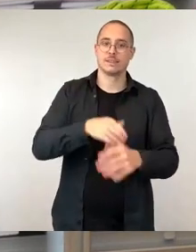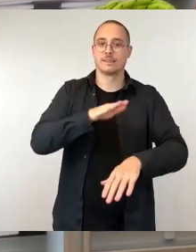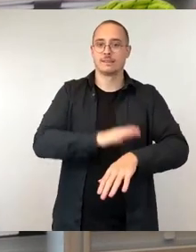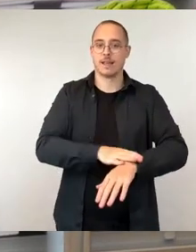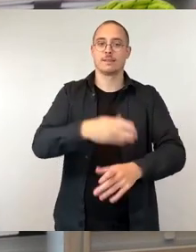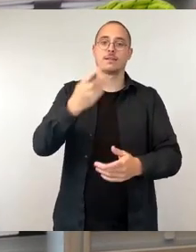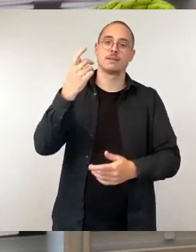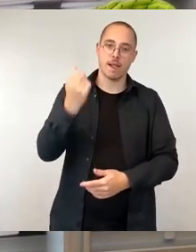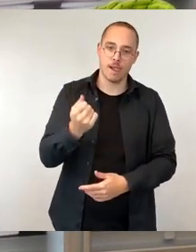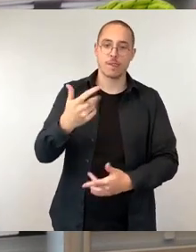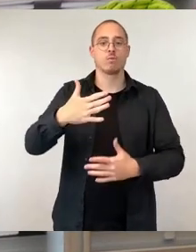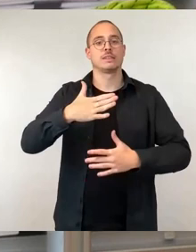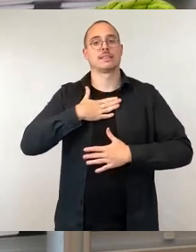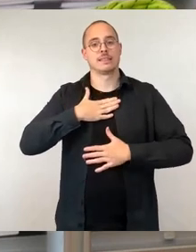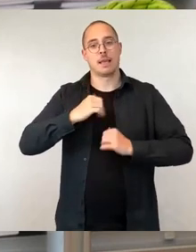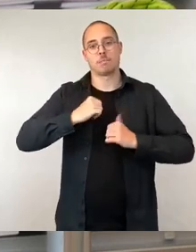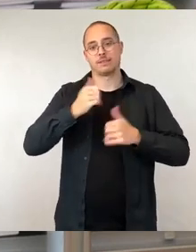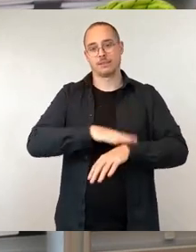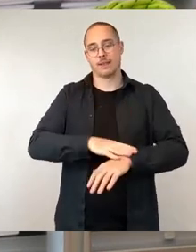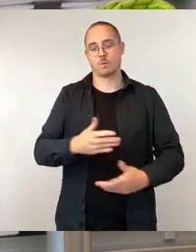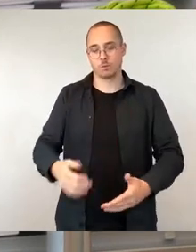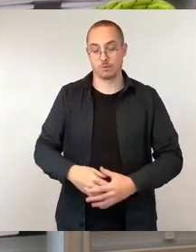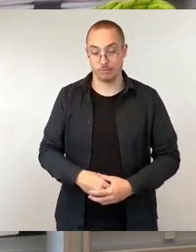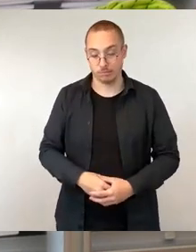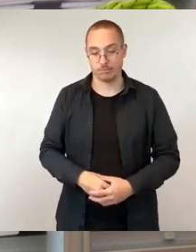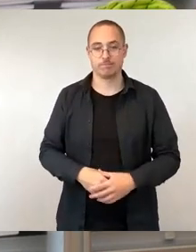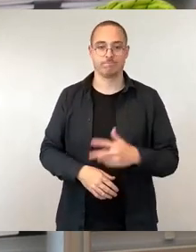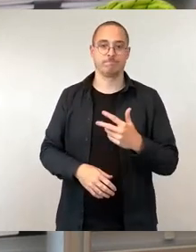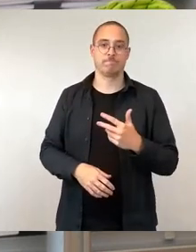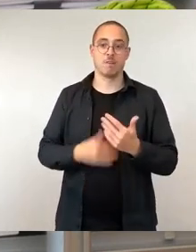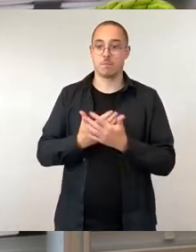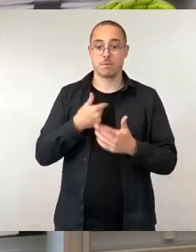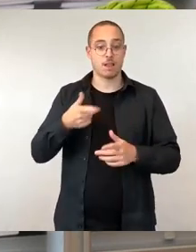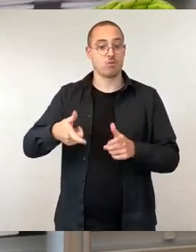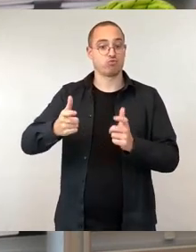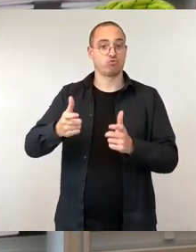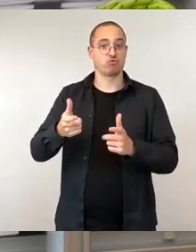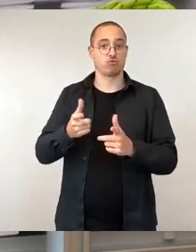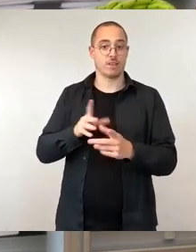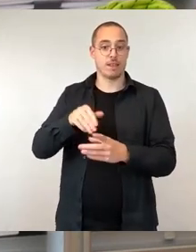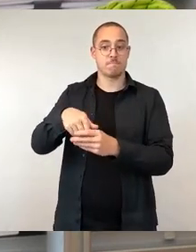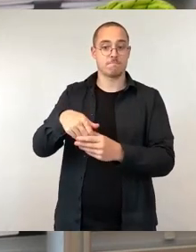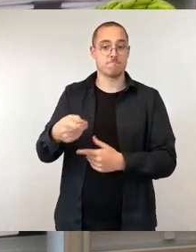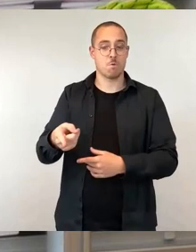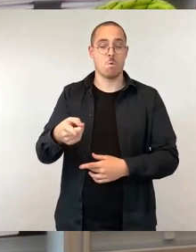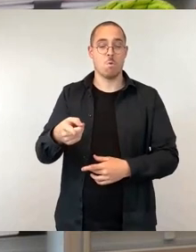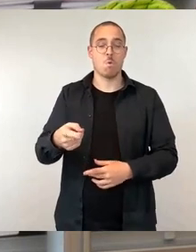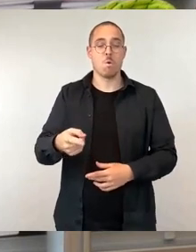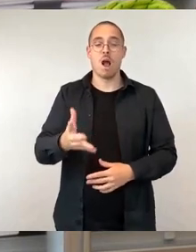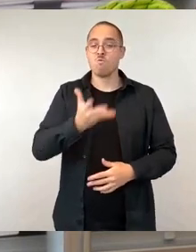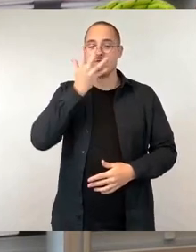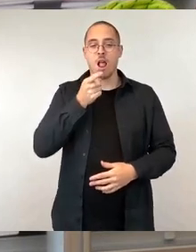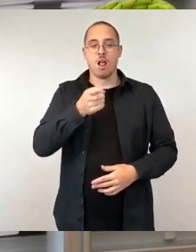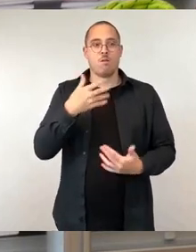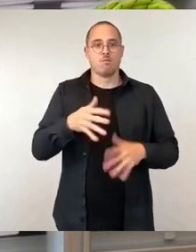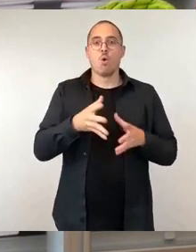Ausschuss ist, merkt, dass bei den großen Fraktionen öfters jeder reden muss. Und wenn die Stärke der Ausschüsse